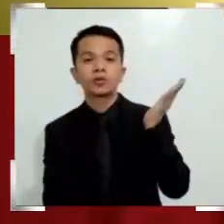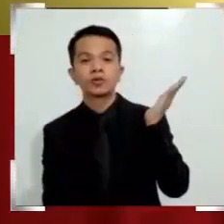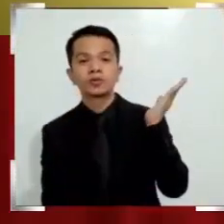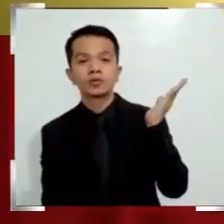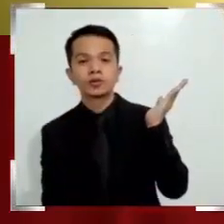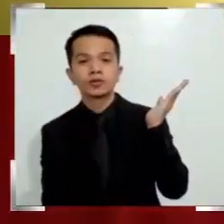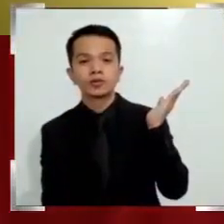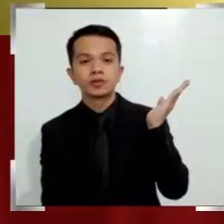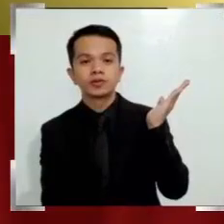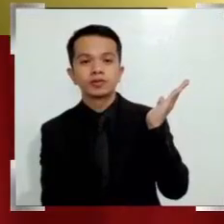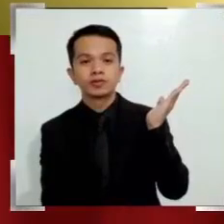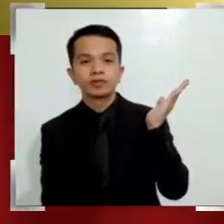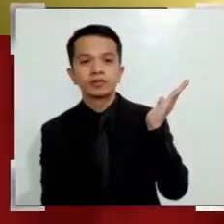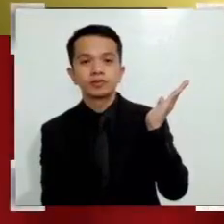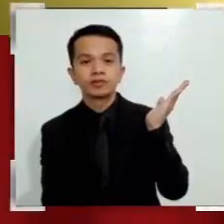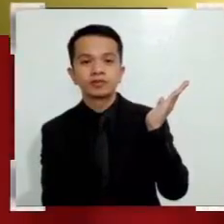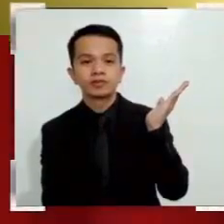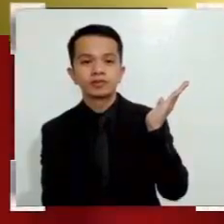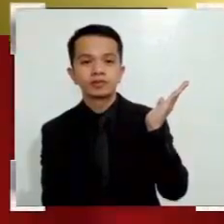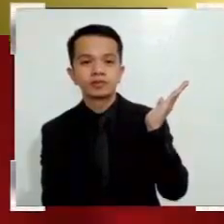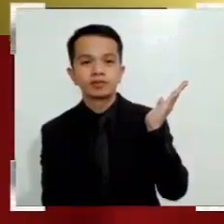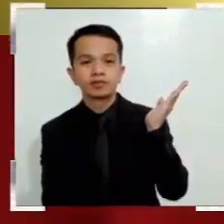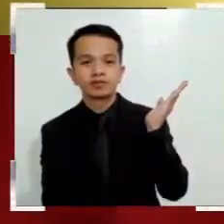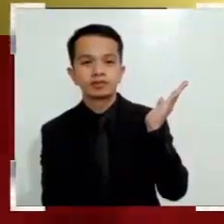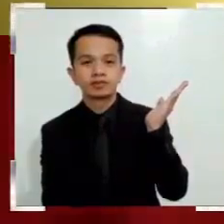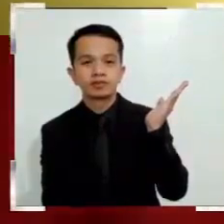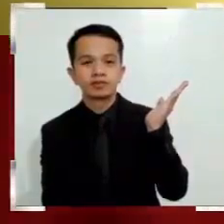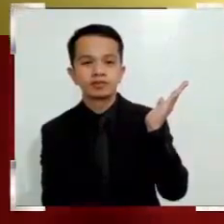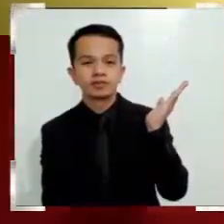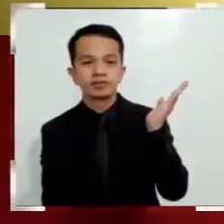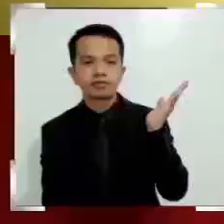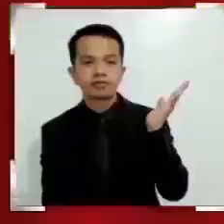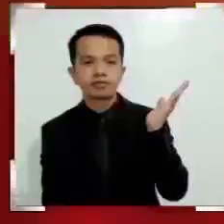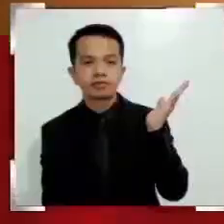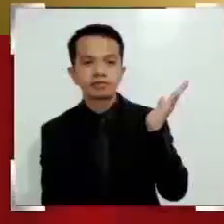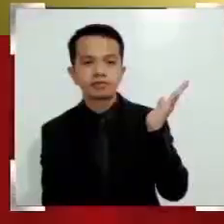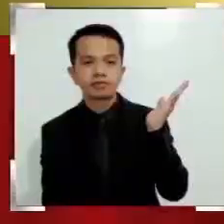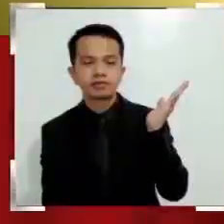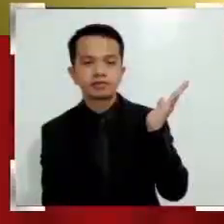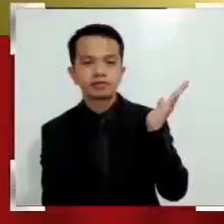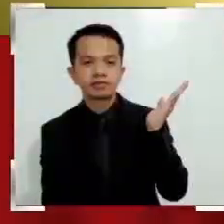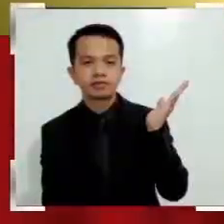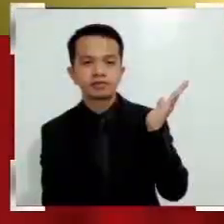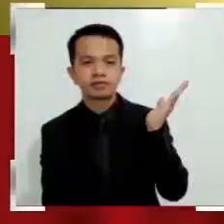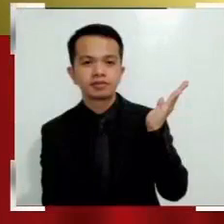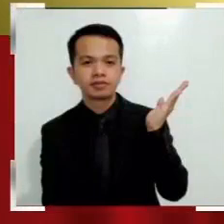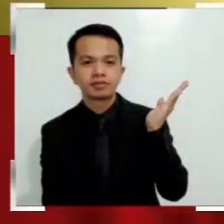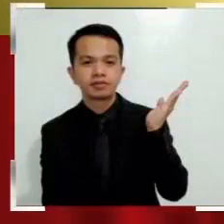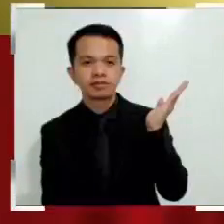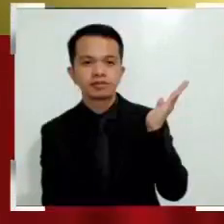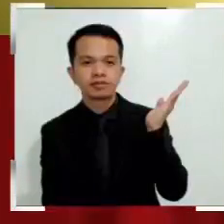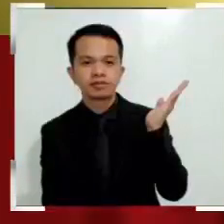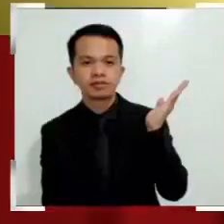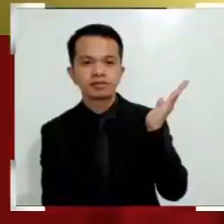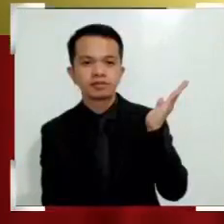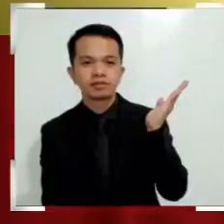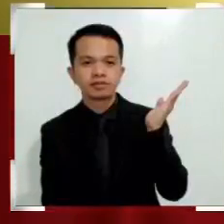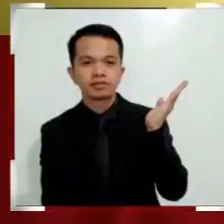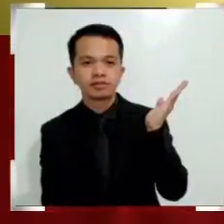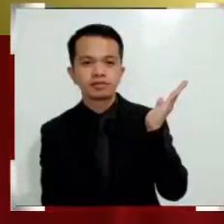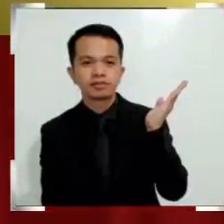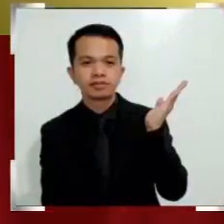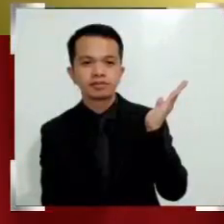Jillian Ward, Sofia Pablo, Pulang Araw Star Barbie Fortesa, Asia's Limitless Star Julian San Jose